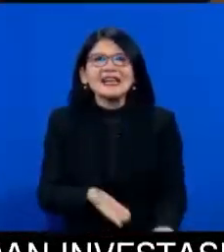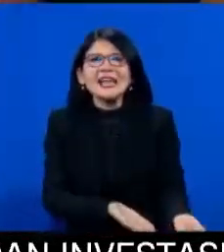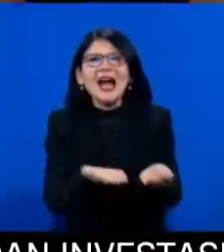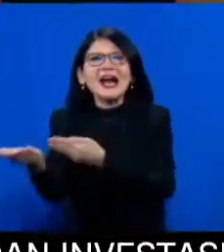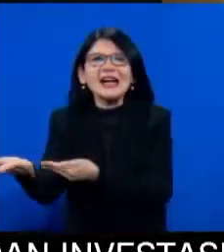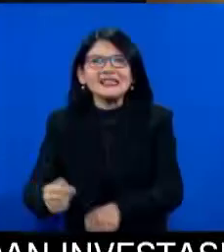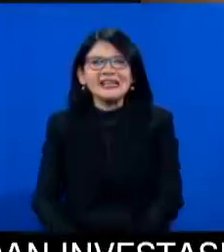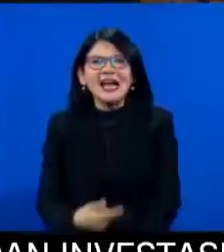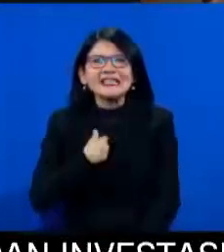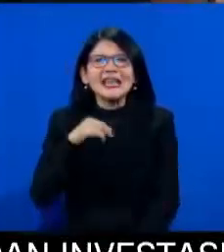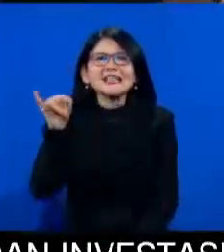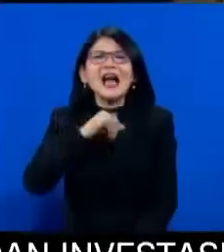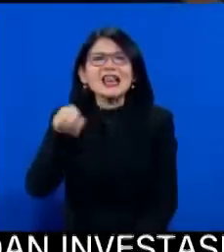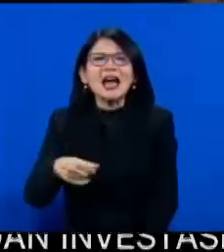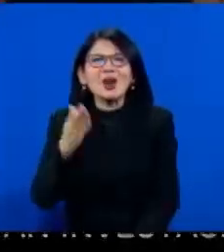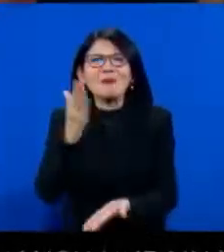keliru menceng-menceng Bu ya.